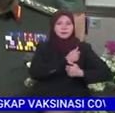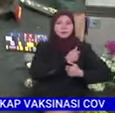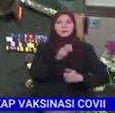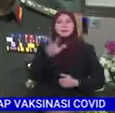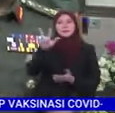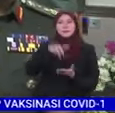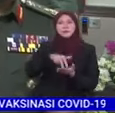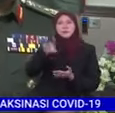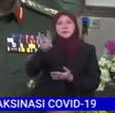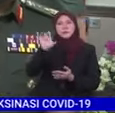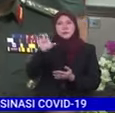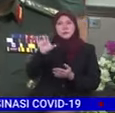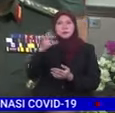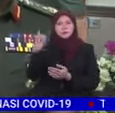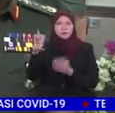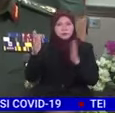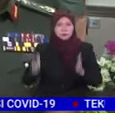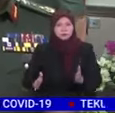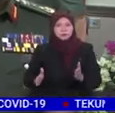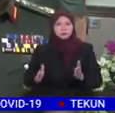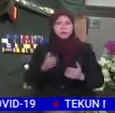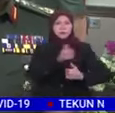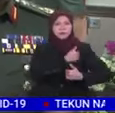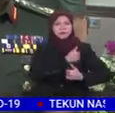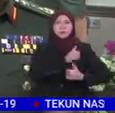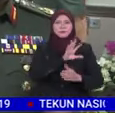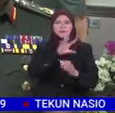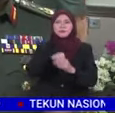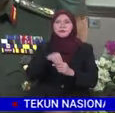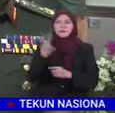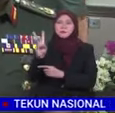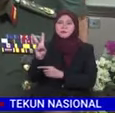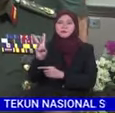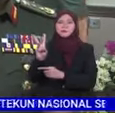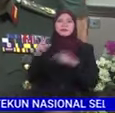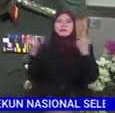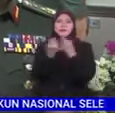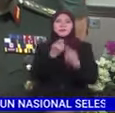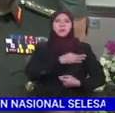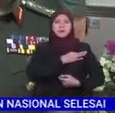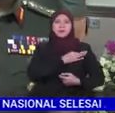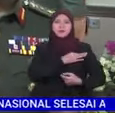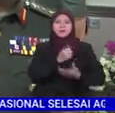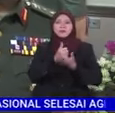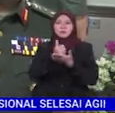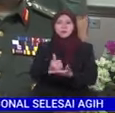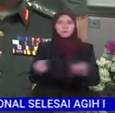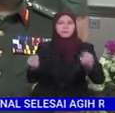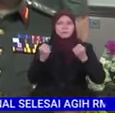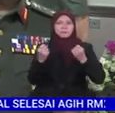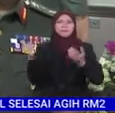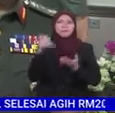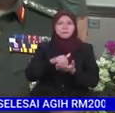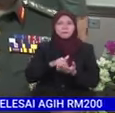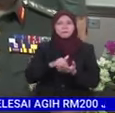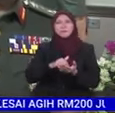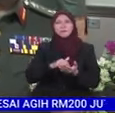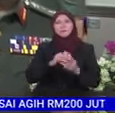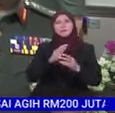seramai 3813 anggota yang melibatkan enam pasukan sukarela bagi membantu memperkasai kan lagi